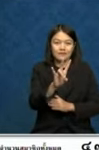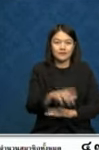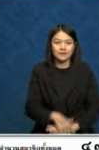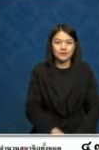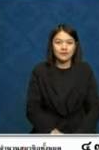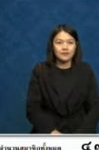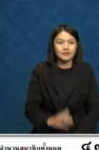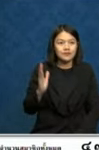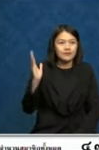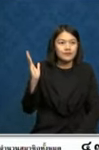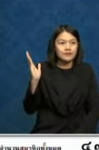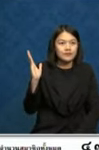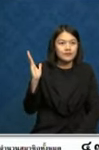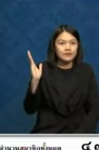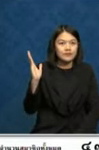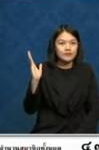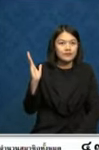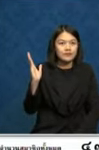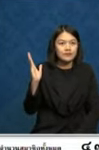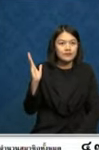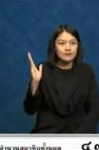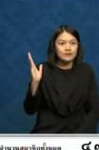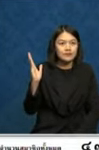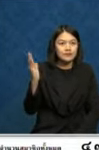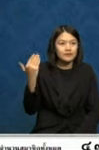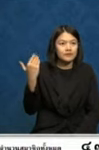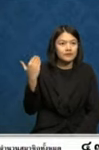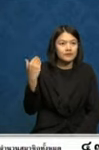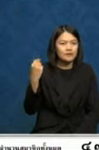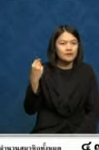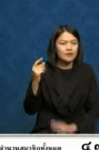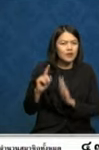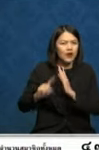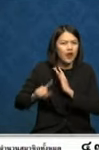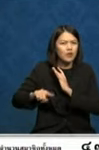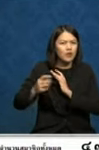สไลด์ทันไหมครับที่ส่งไปให้ล่าสุด